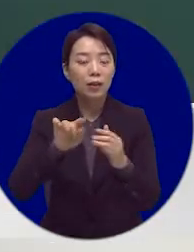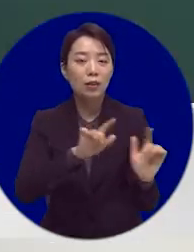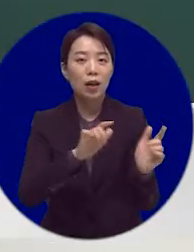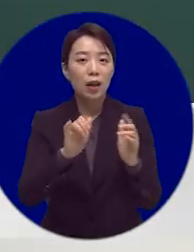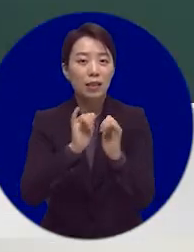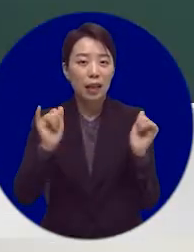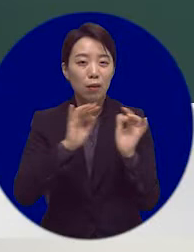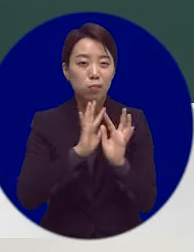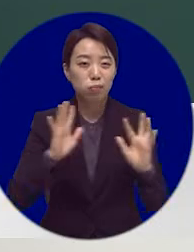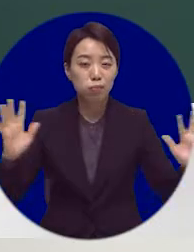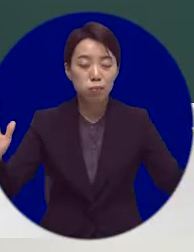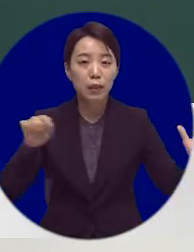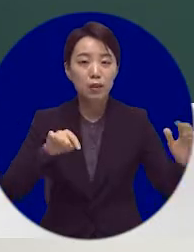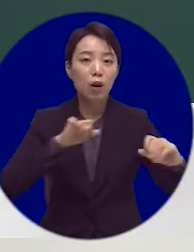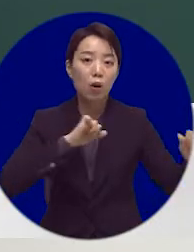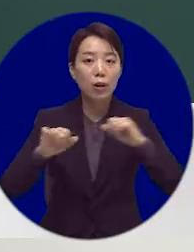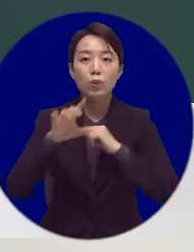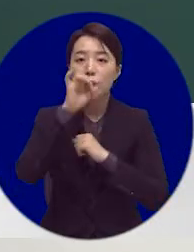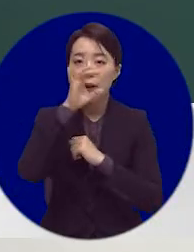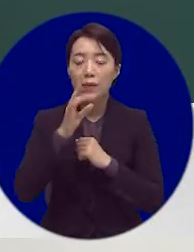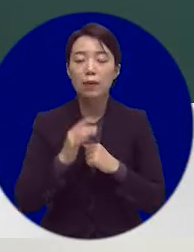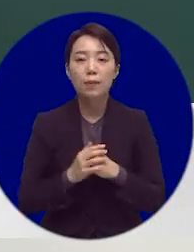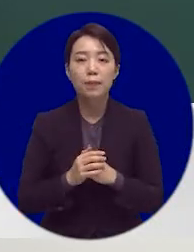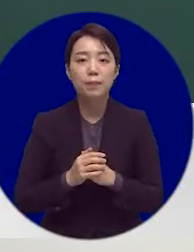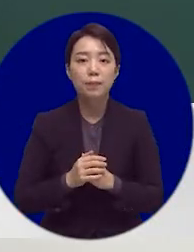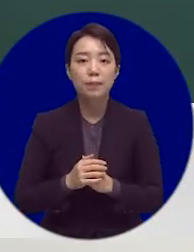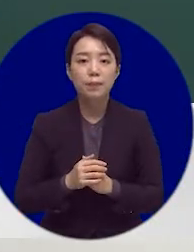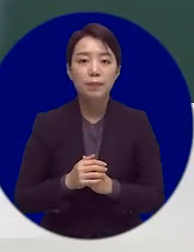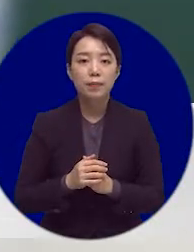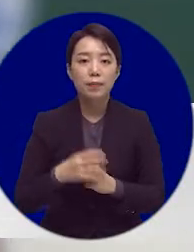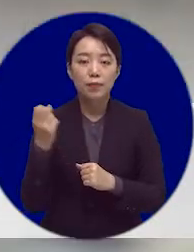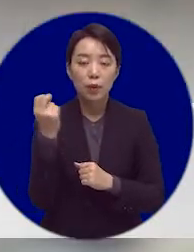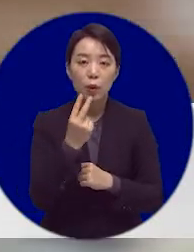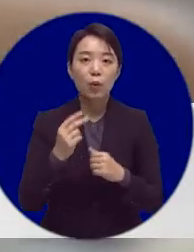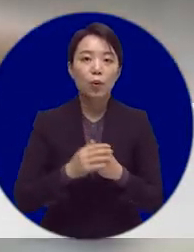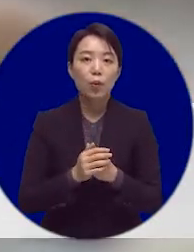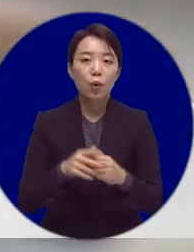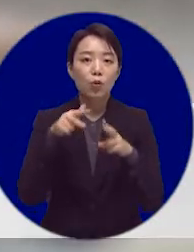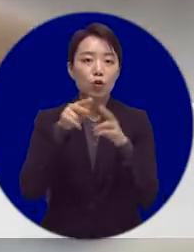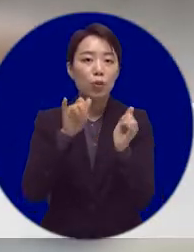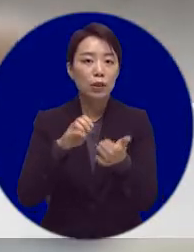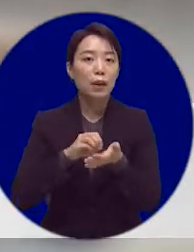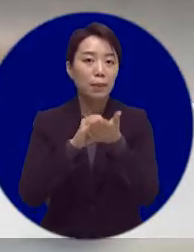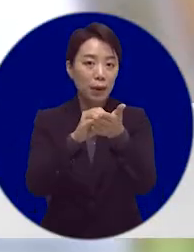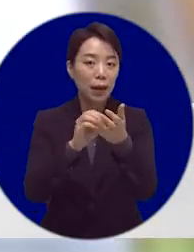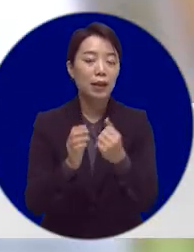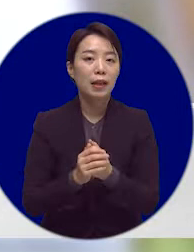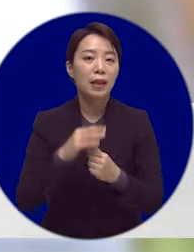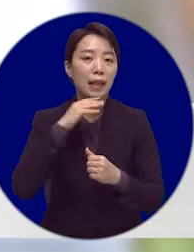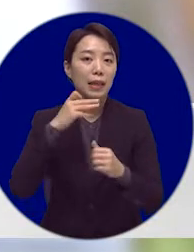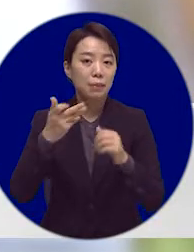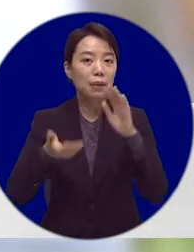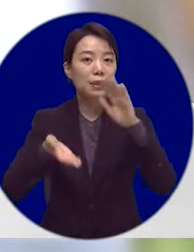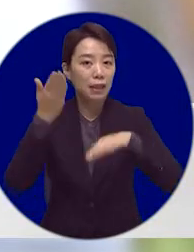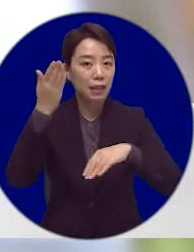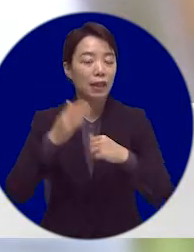집회에서 다중을 대상으로 선거 운동을 할 수 없습니다. 한편 예비 후보자로 등록한 만 18세 이상,